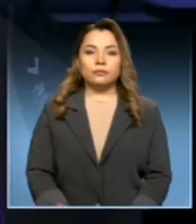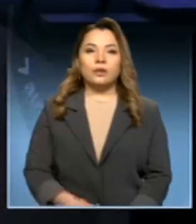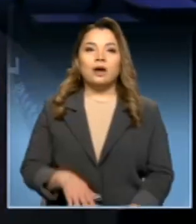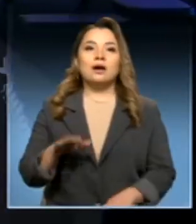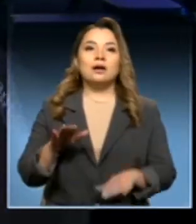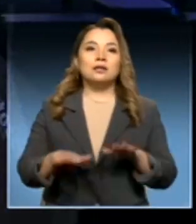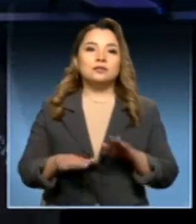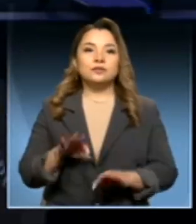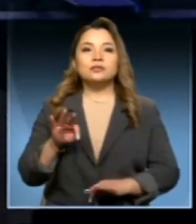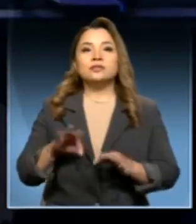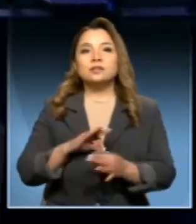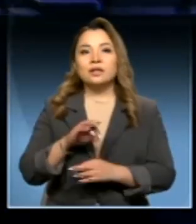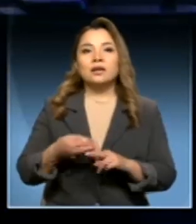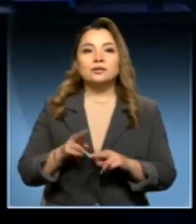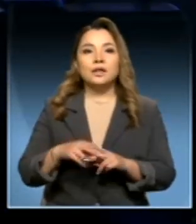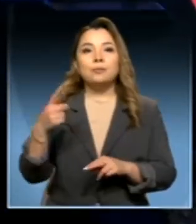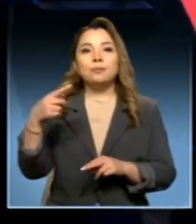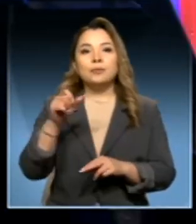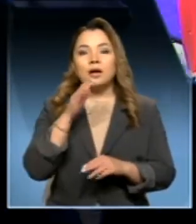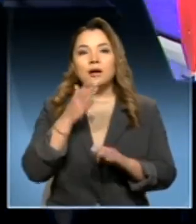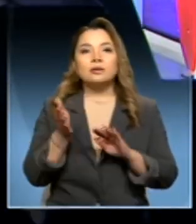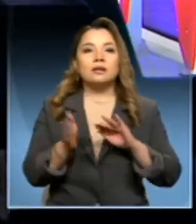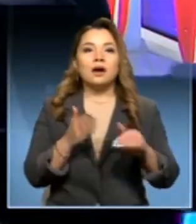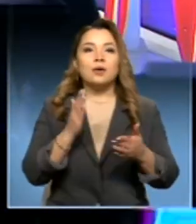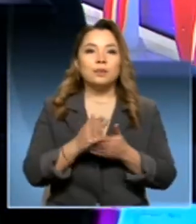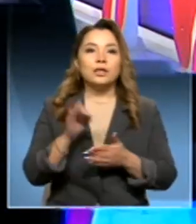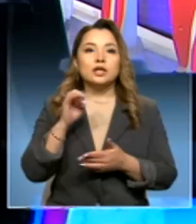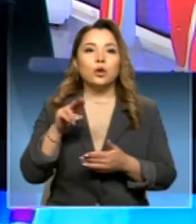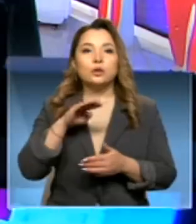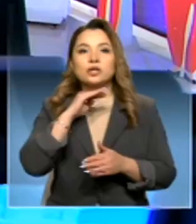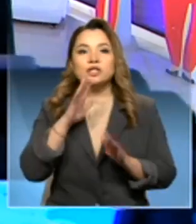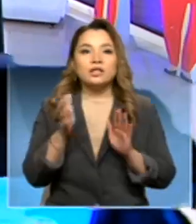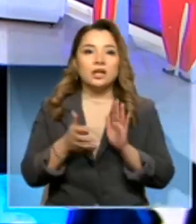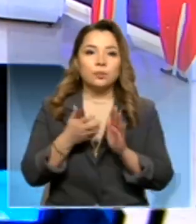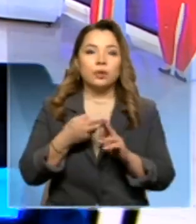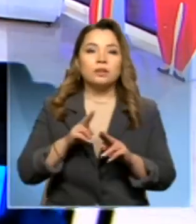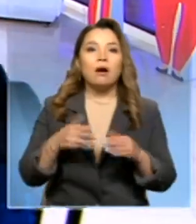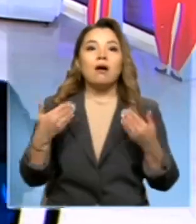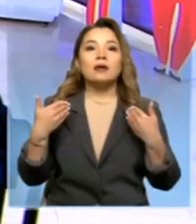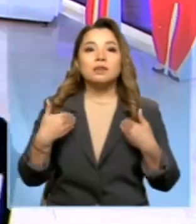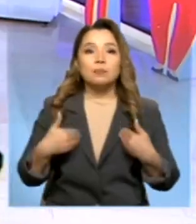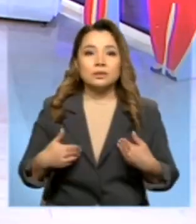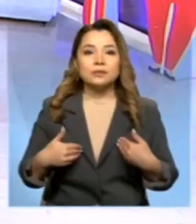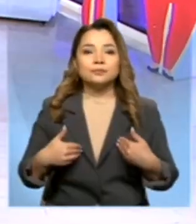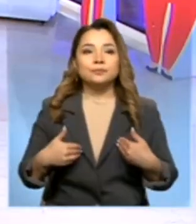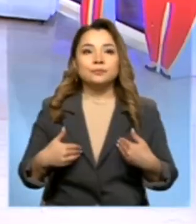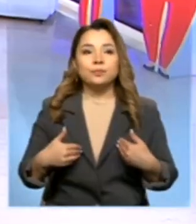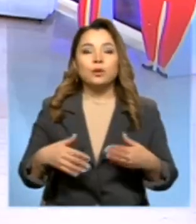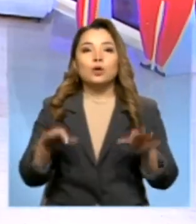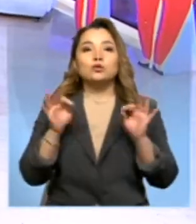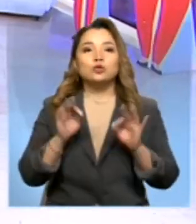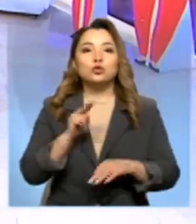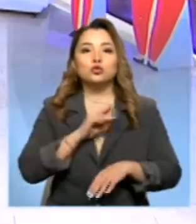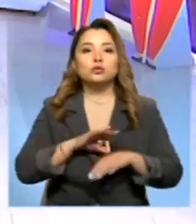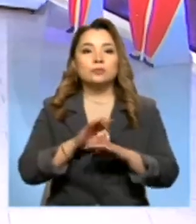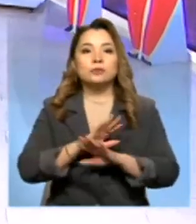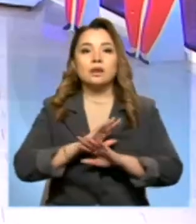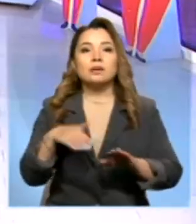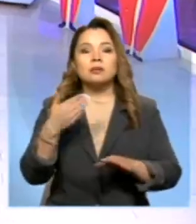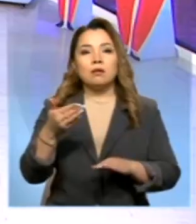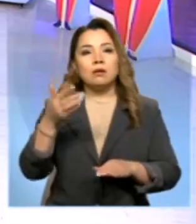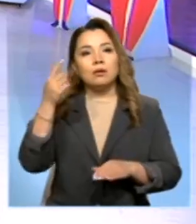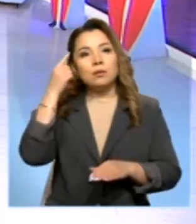Артықтан арыл жобасының тағы да бір аптасын артқа қалдырудамыз. Йод жетіспеушілігі де ағзамыздың дұрыс жұмыс істемеуіне,